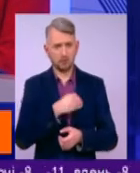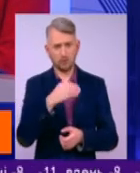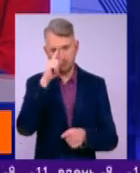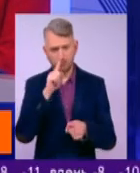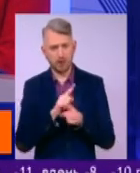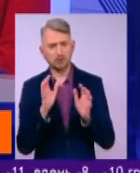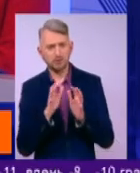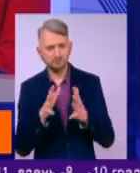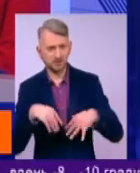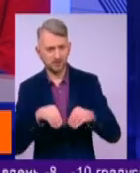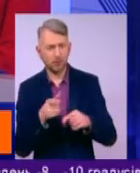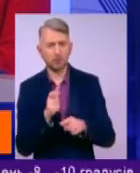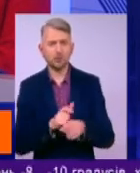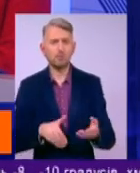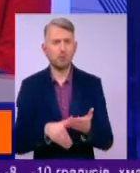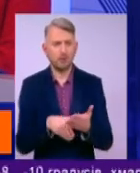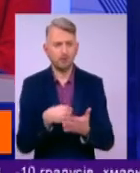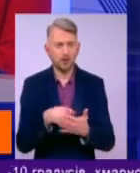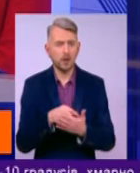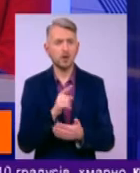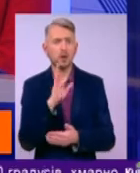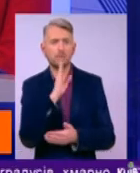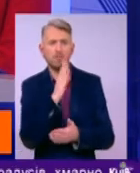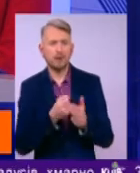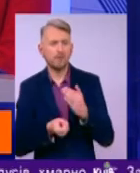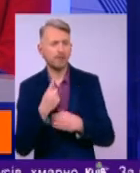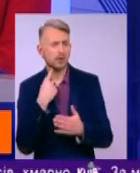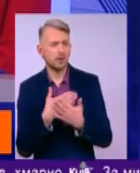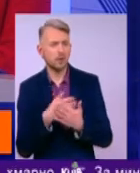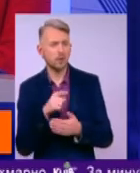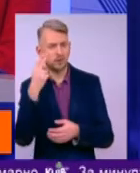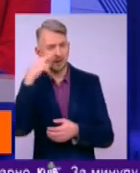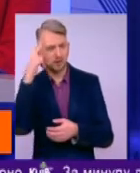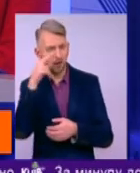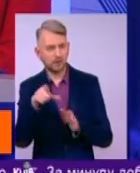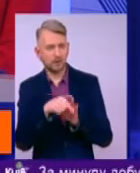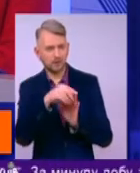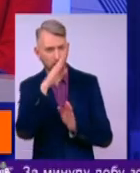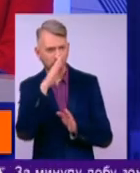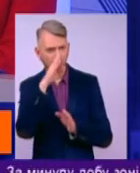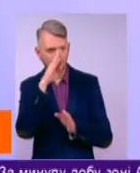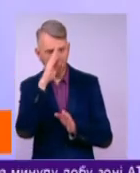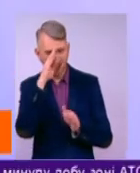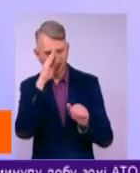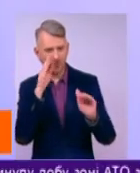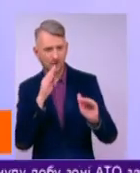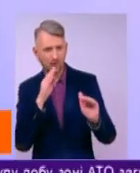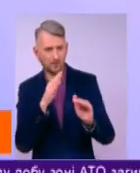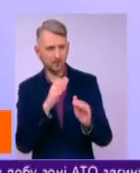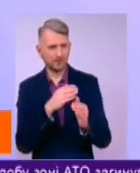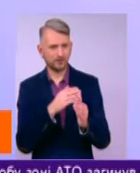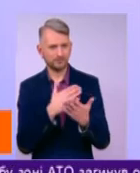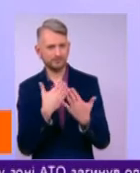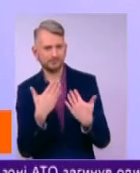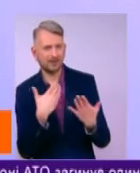опікувався сім'єю, дуже допомагав матеріально. Але у мами виникли підозри, що цей дядя, значить, з хлопчиком має розпусні дії, чи може